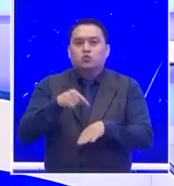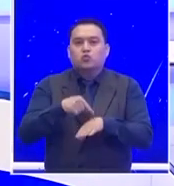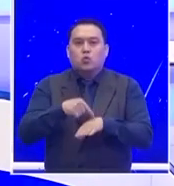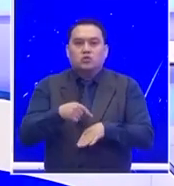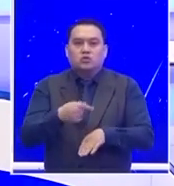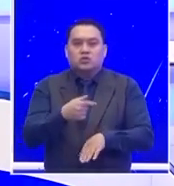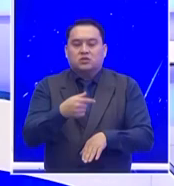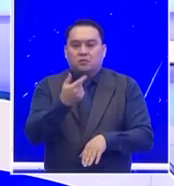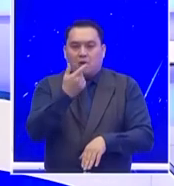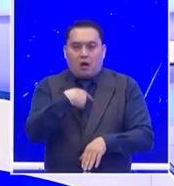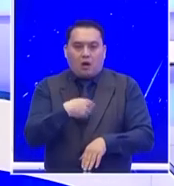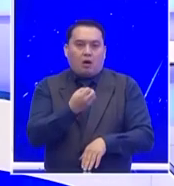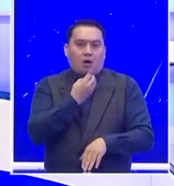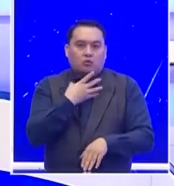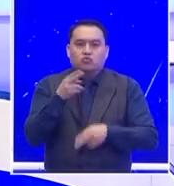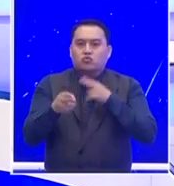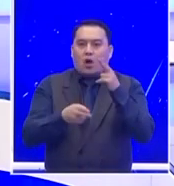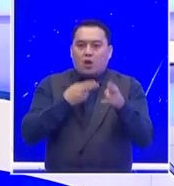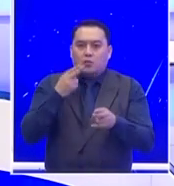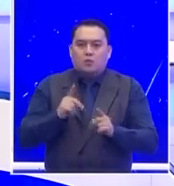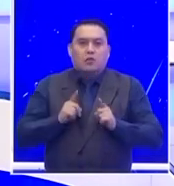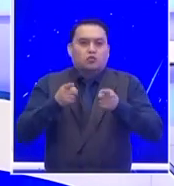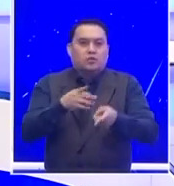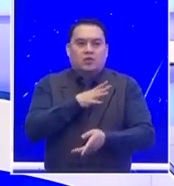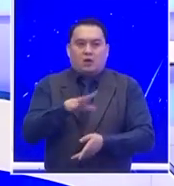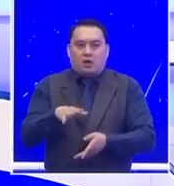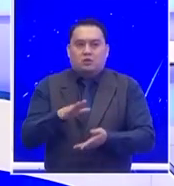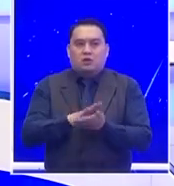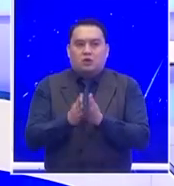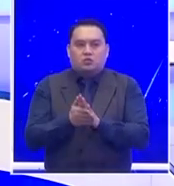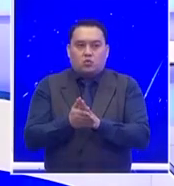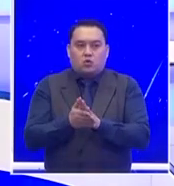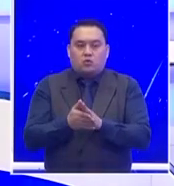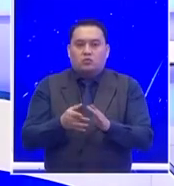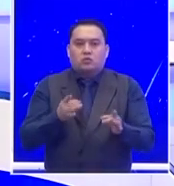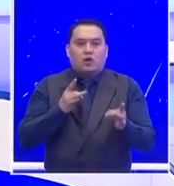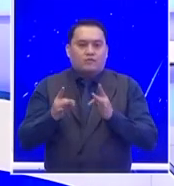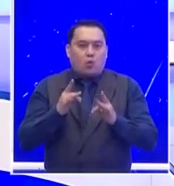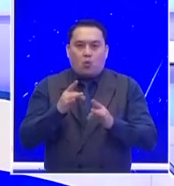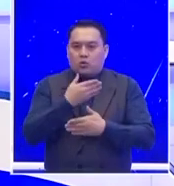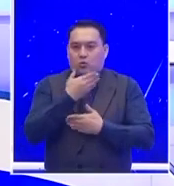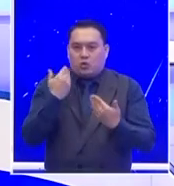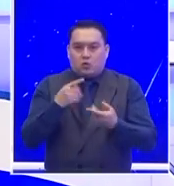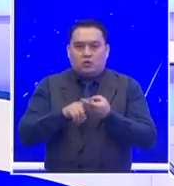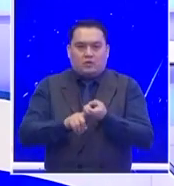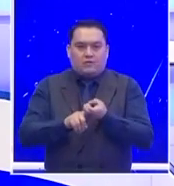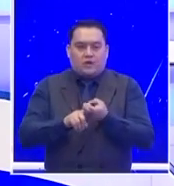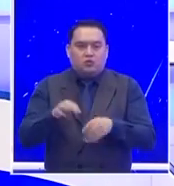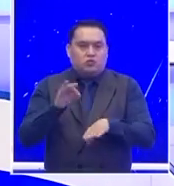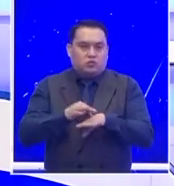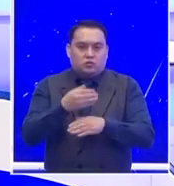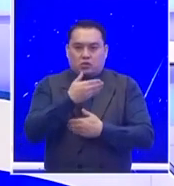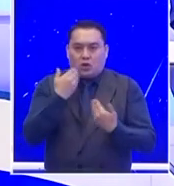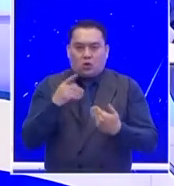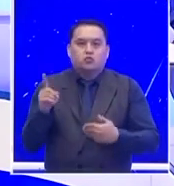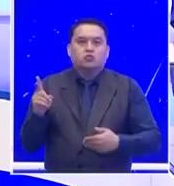чувствуют себя хорошо, никаких жалоб от них не поступало. Их состояние не вызывает тревоги, и они не заражены коронавирусом. Но